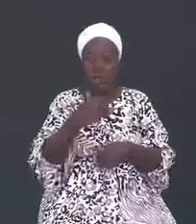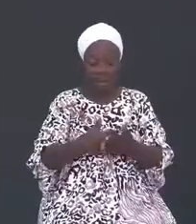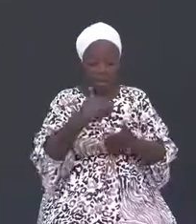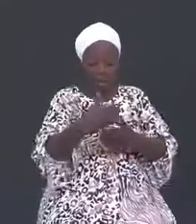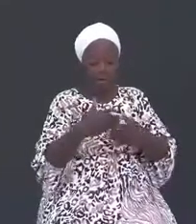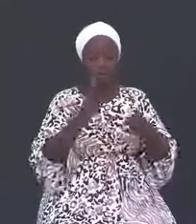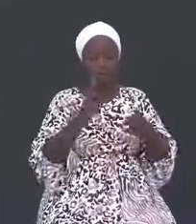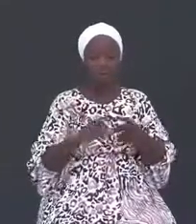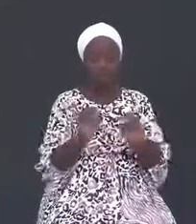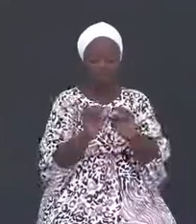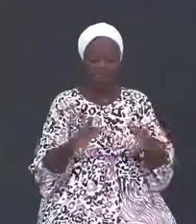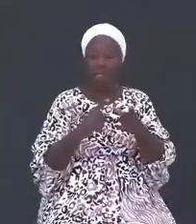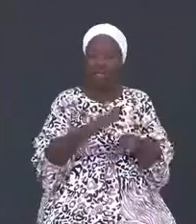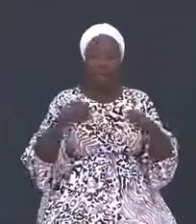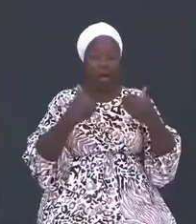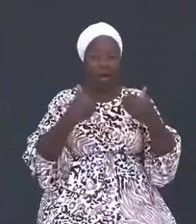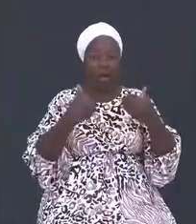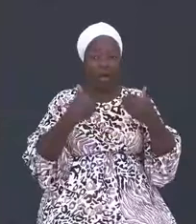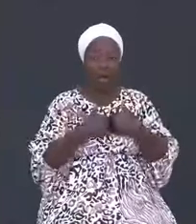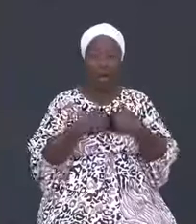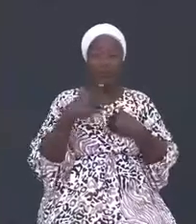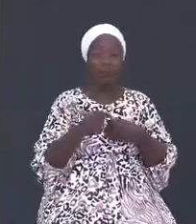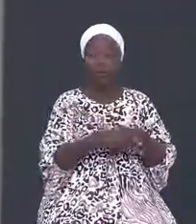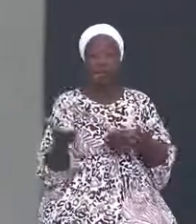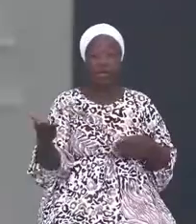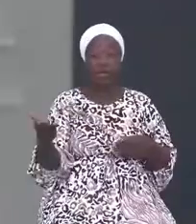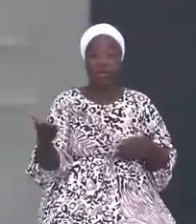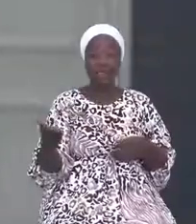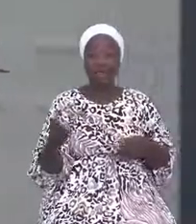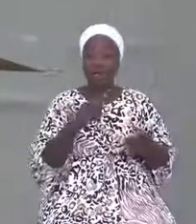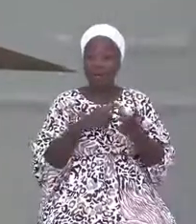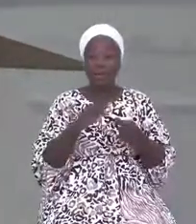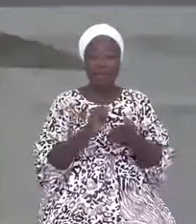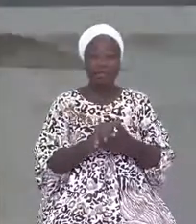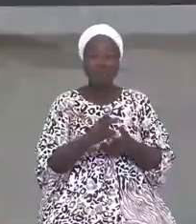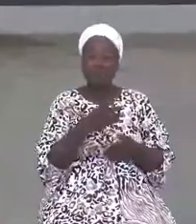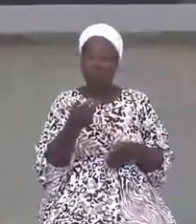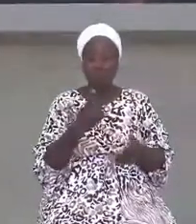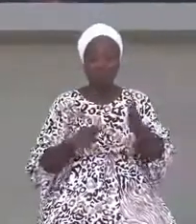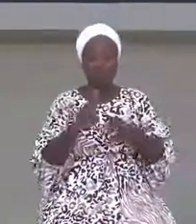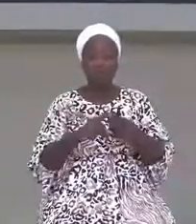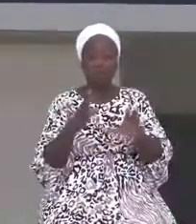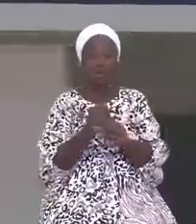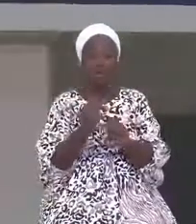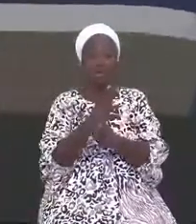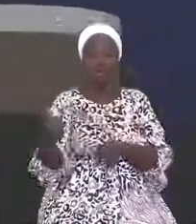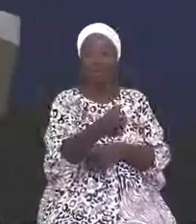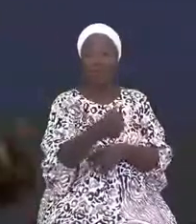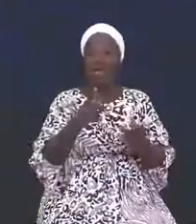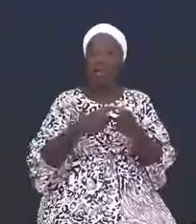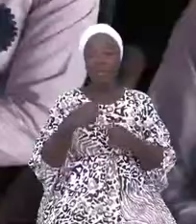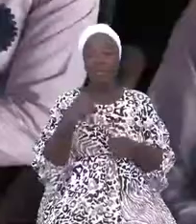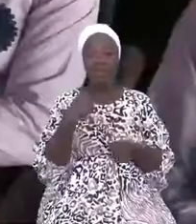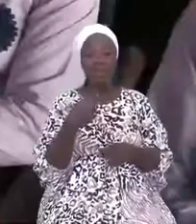qui n'ont rien du tout et ils n'ont même pas le nécessaire pour prendre soin d'eux-mêmes. Alors, il